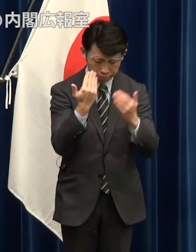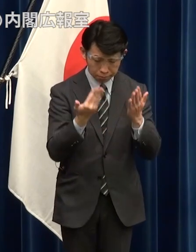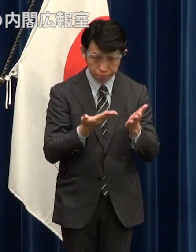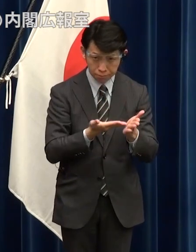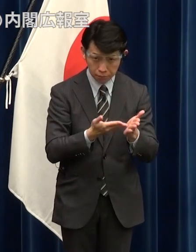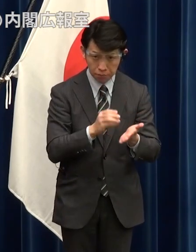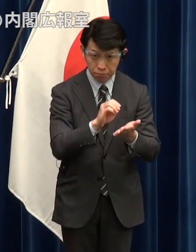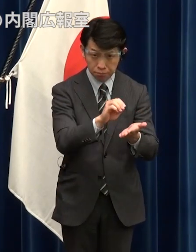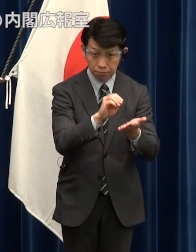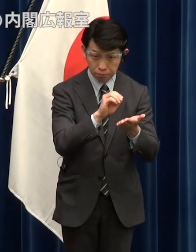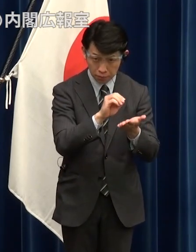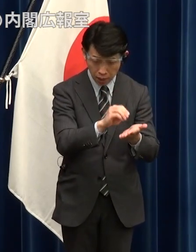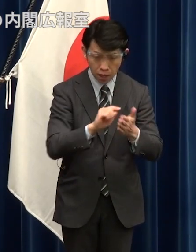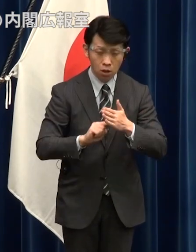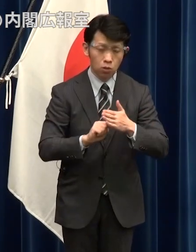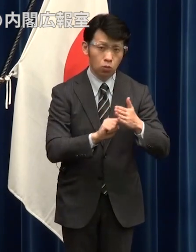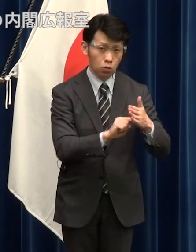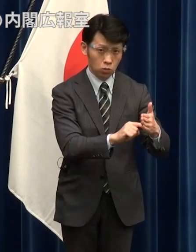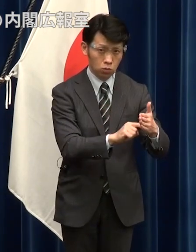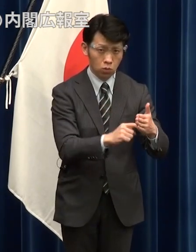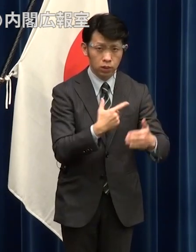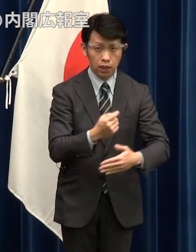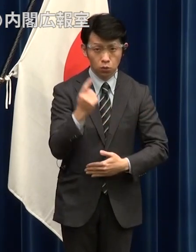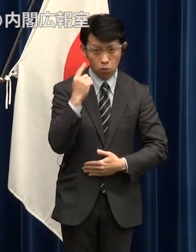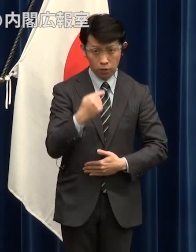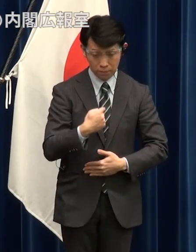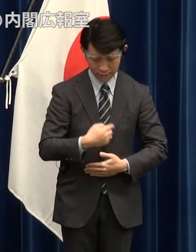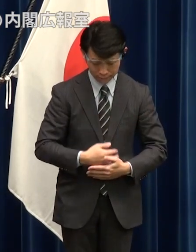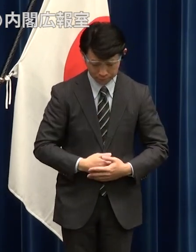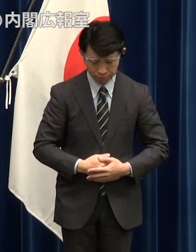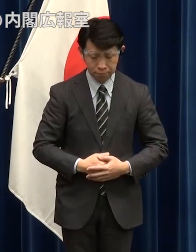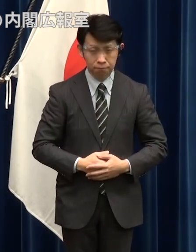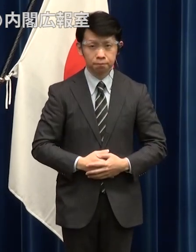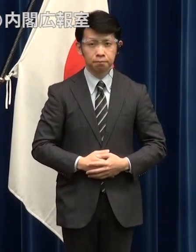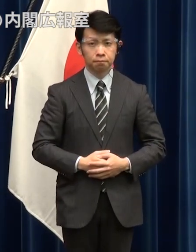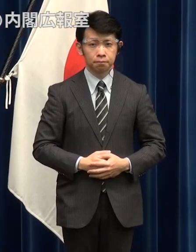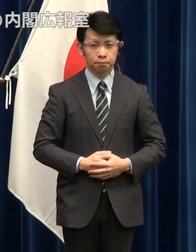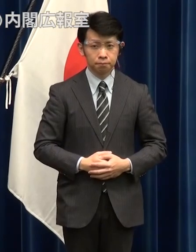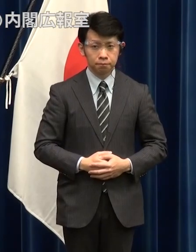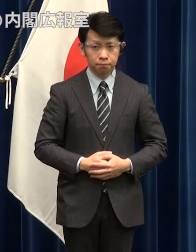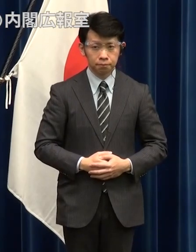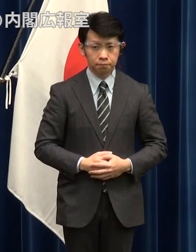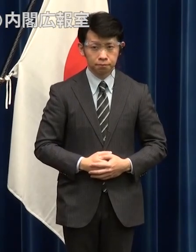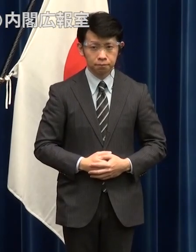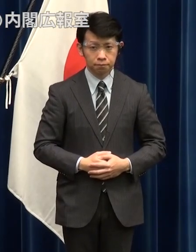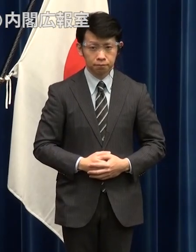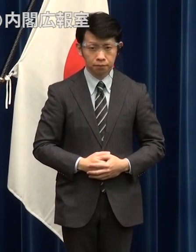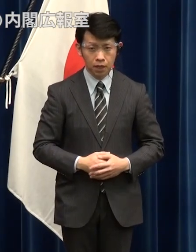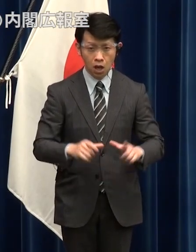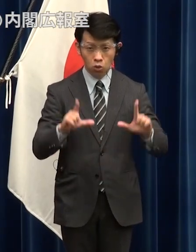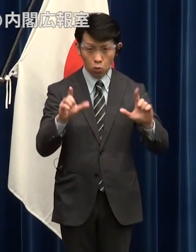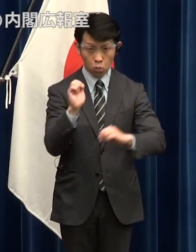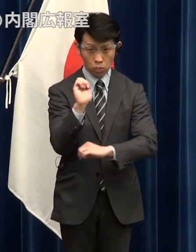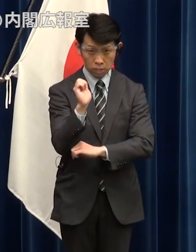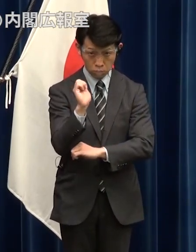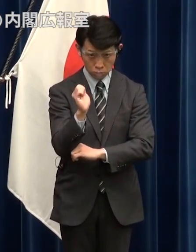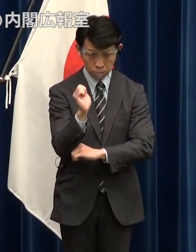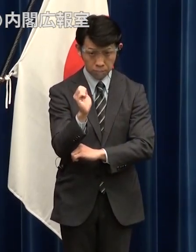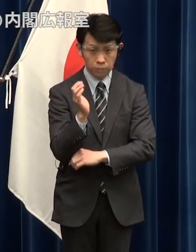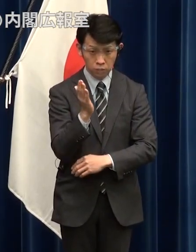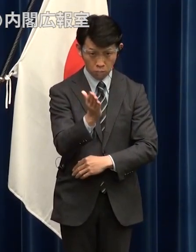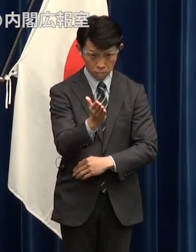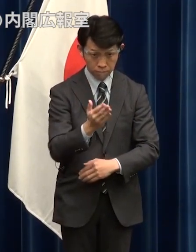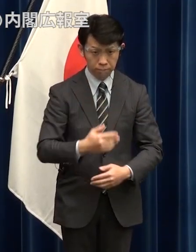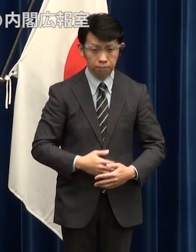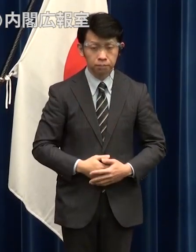き努力を続けていきたいと考えています。 それでは次、東京新聞の坂田さ